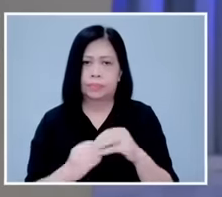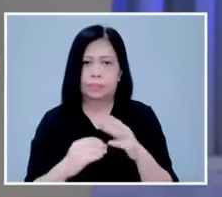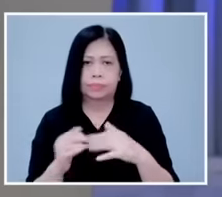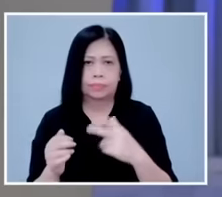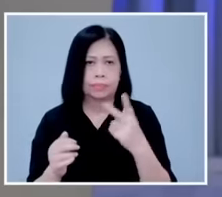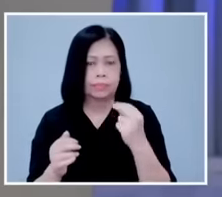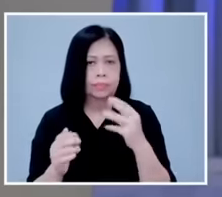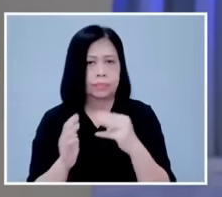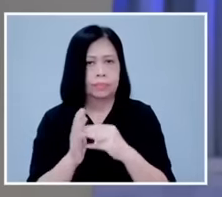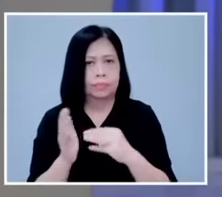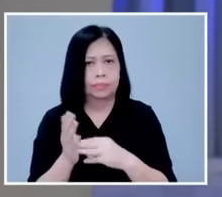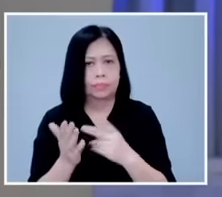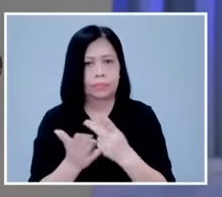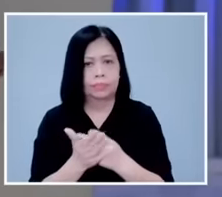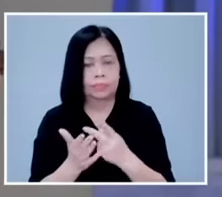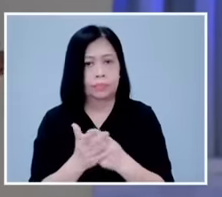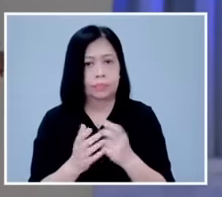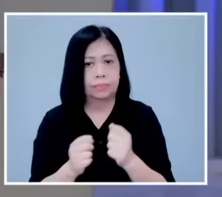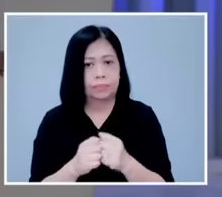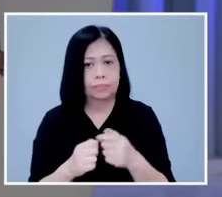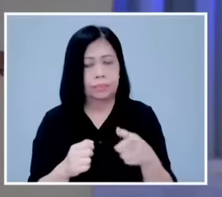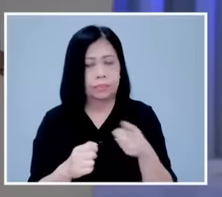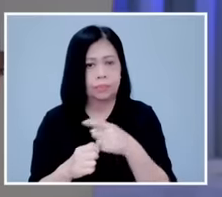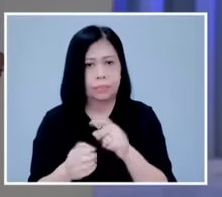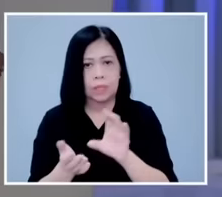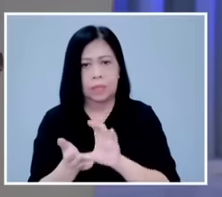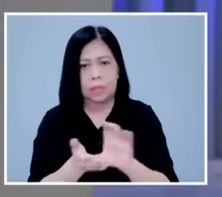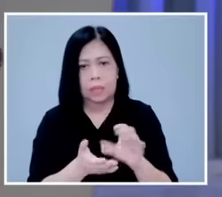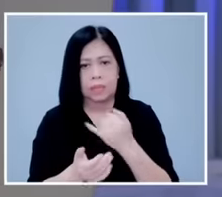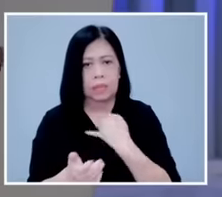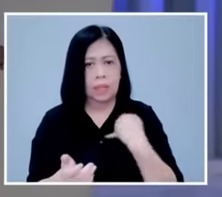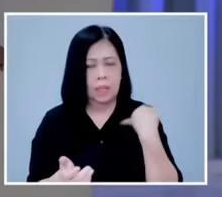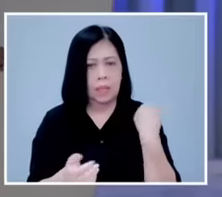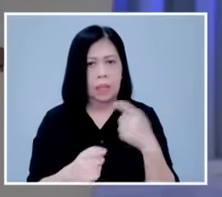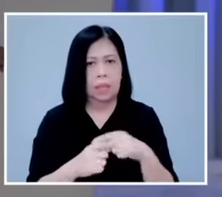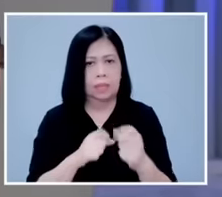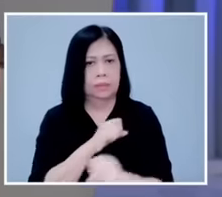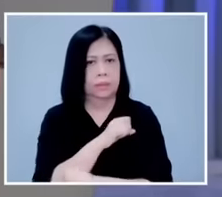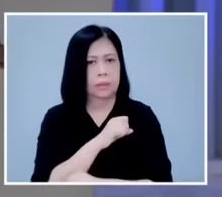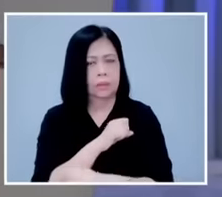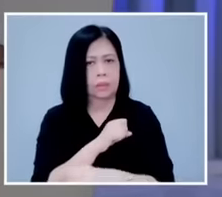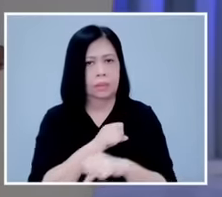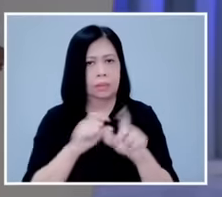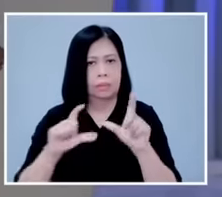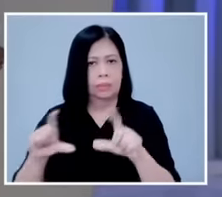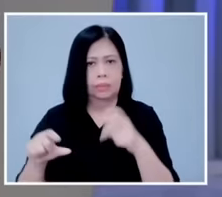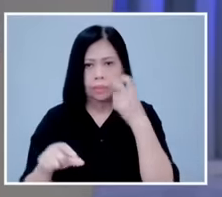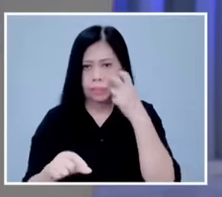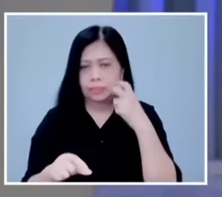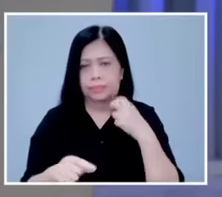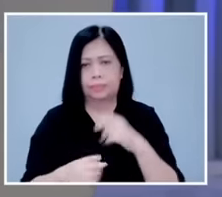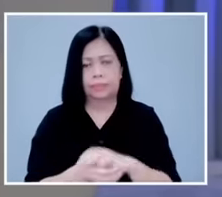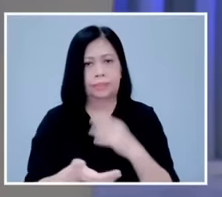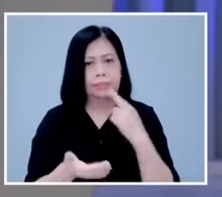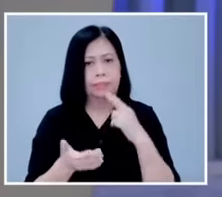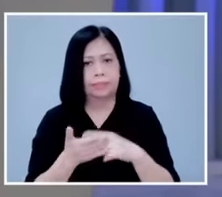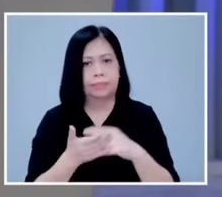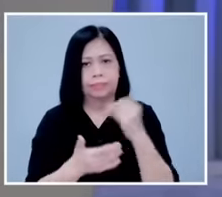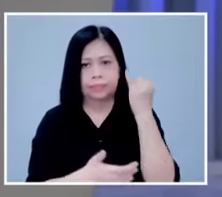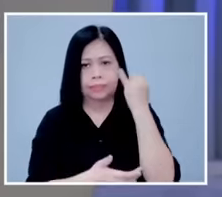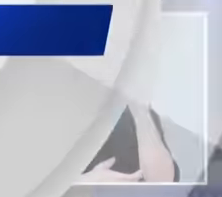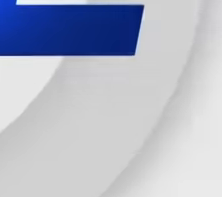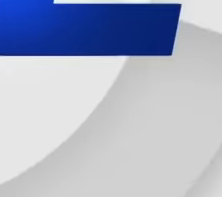milyong piso na halaga ng alahas at cash ang natangay ng mga suspect. Nagpapatrol, Israel